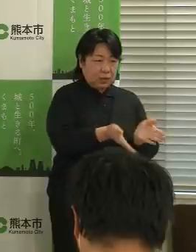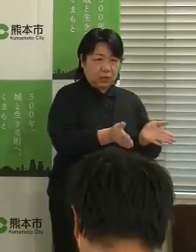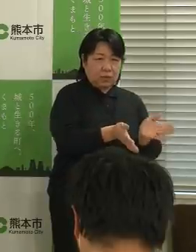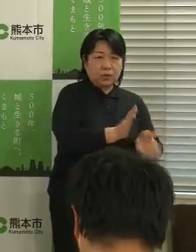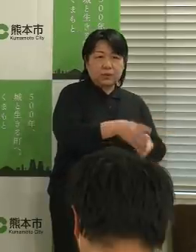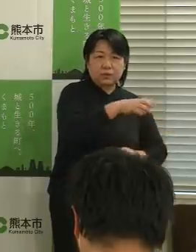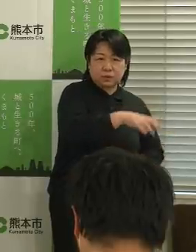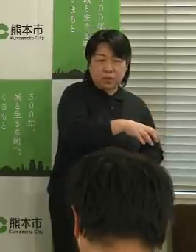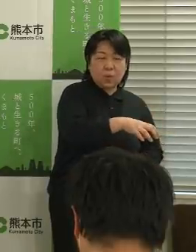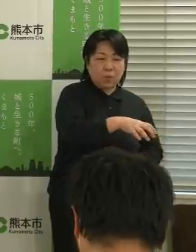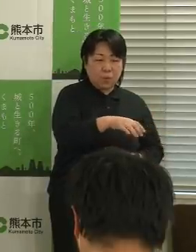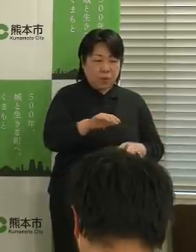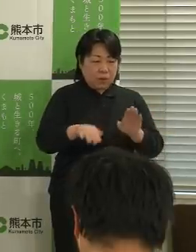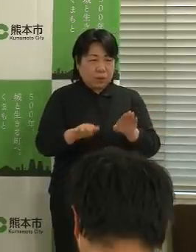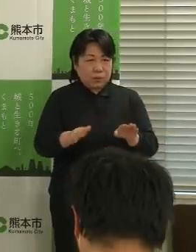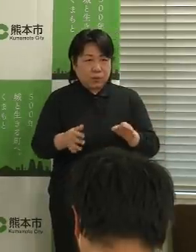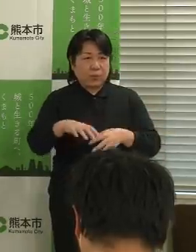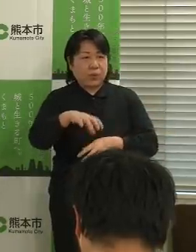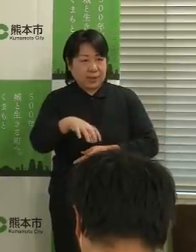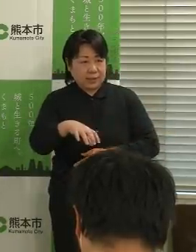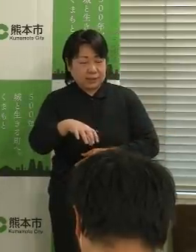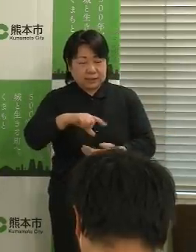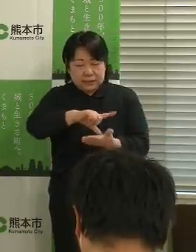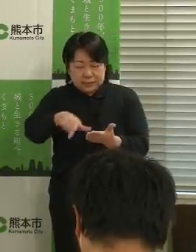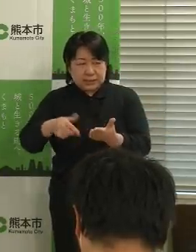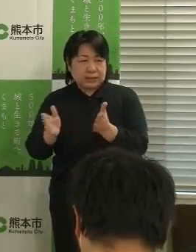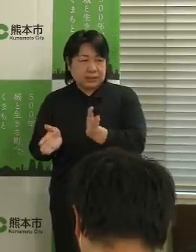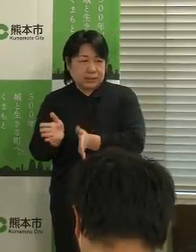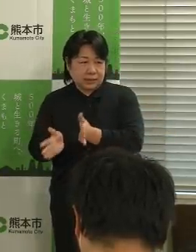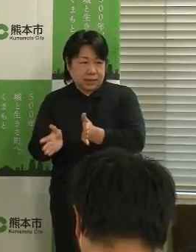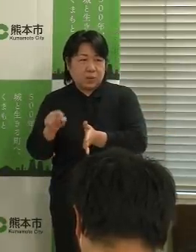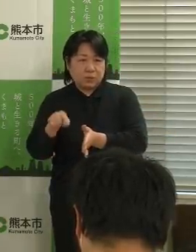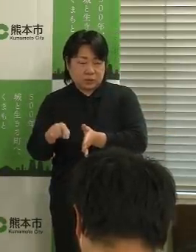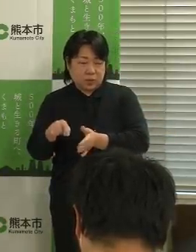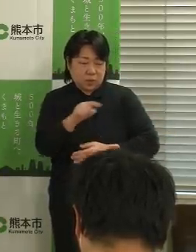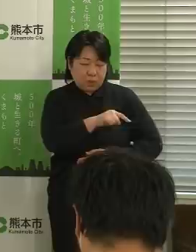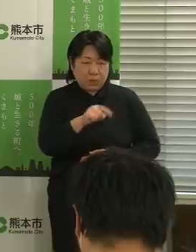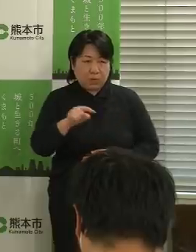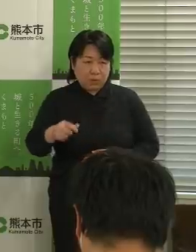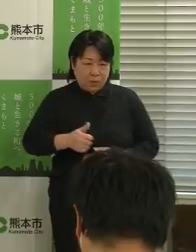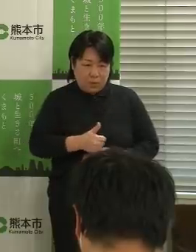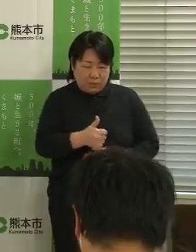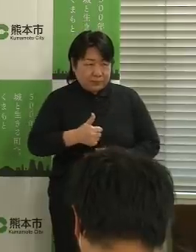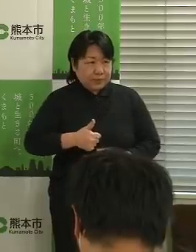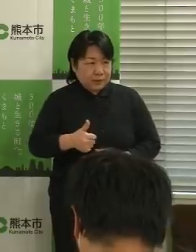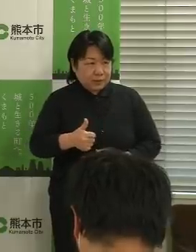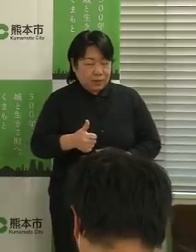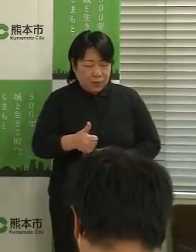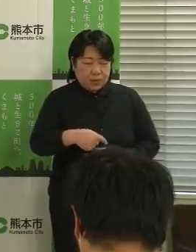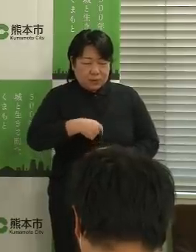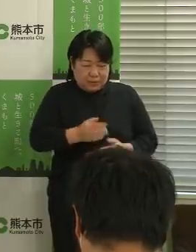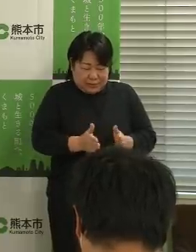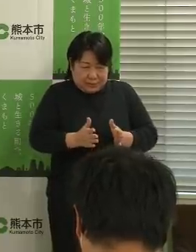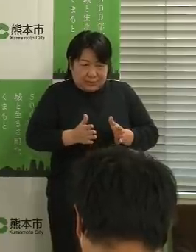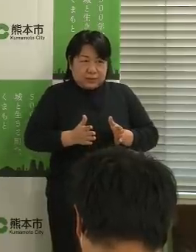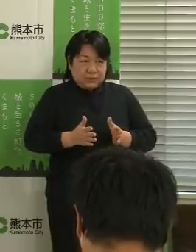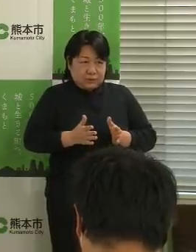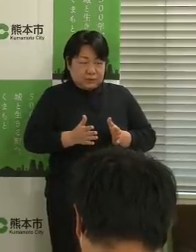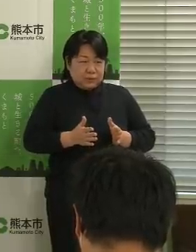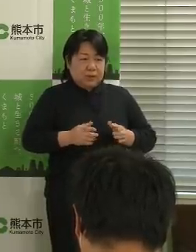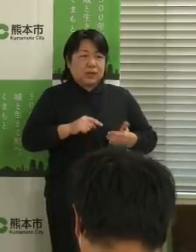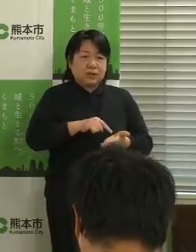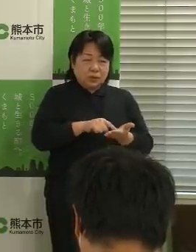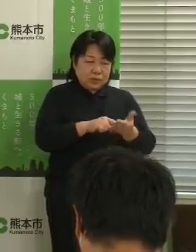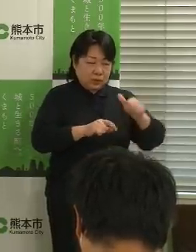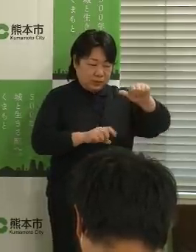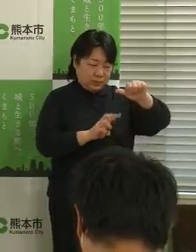園、地域型保育事業所につきましても当園の自粛要請を5月31日ま